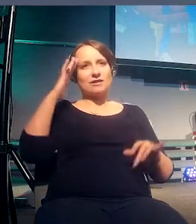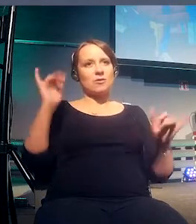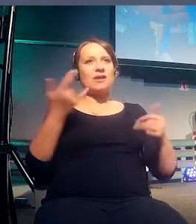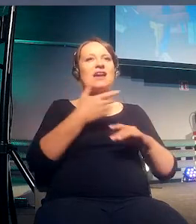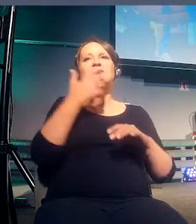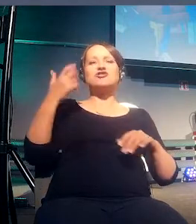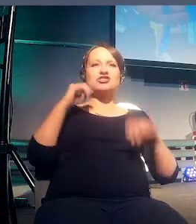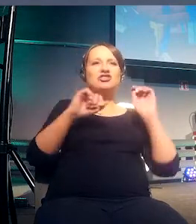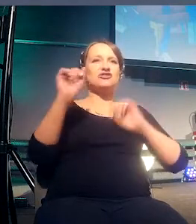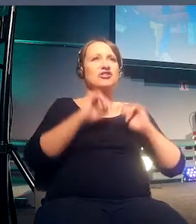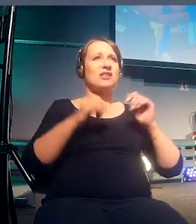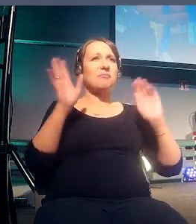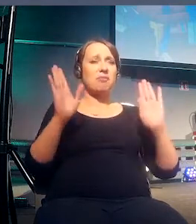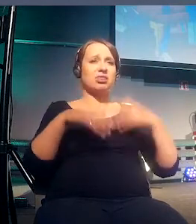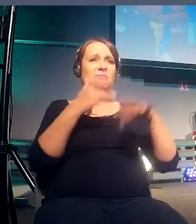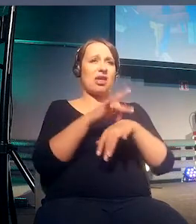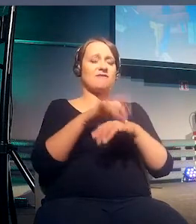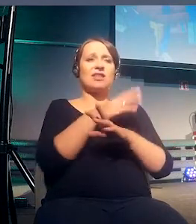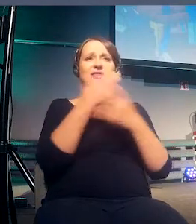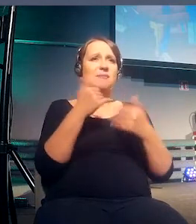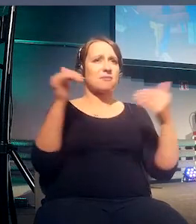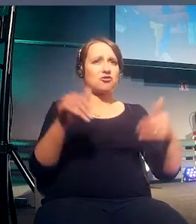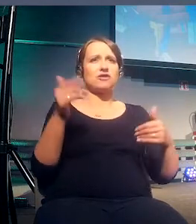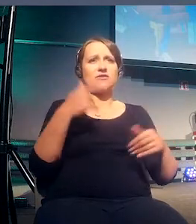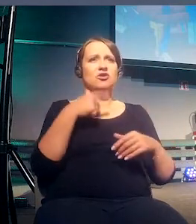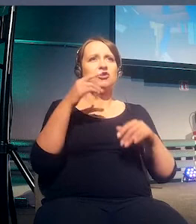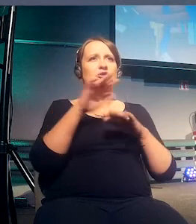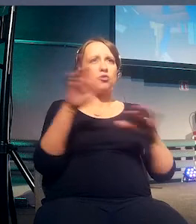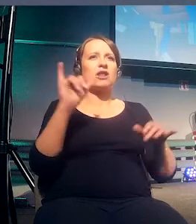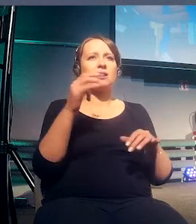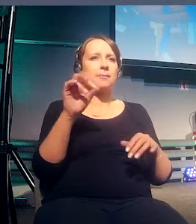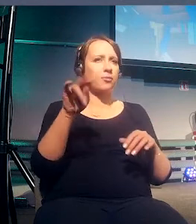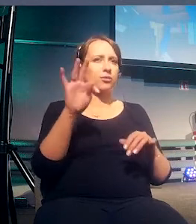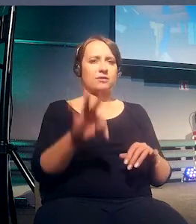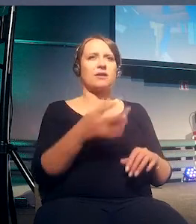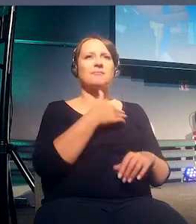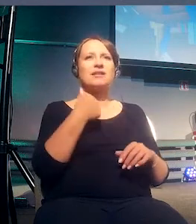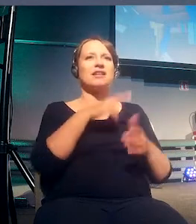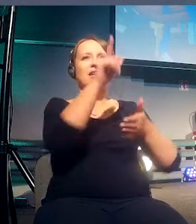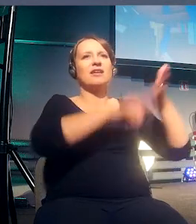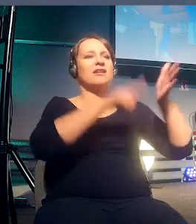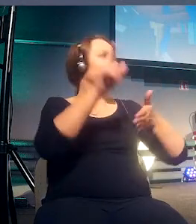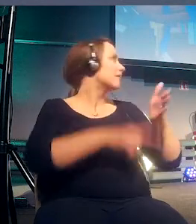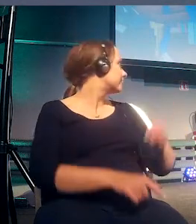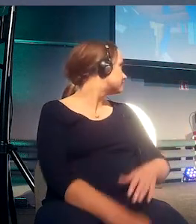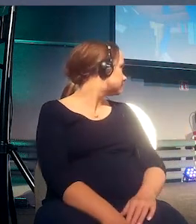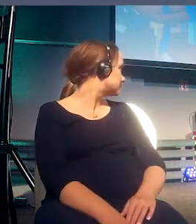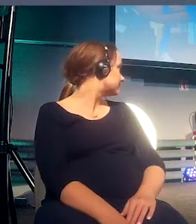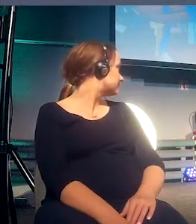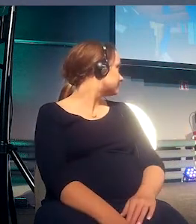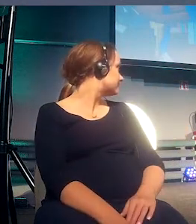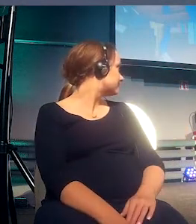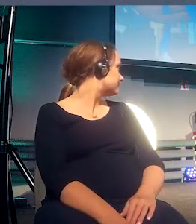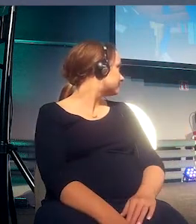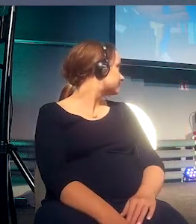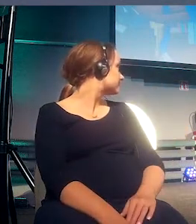wcześniejszego ćwiczenia okazuje się, że nie mają zbyt dużej szansy występować, że nie potrzebujemy listy z checkboxami.